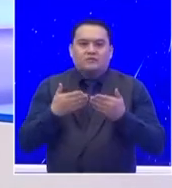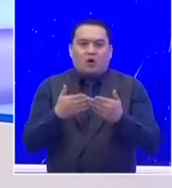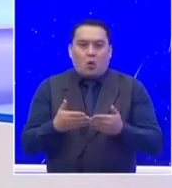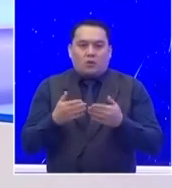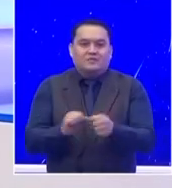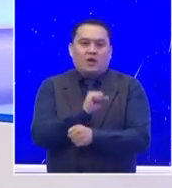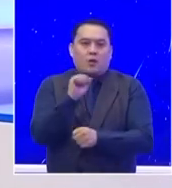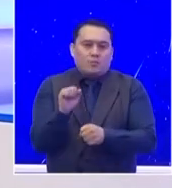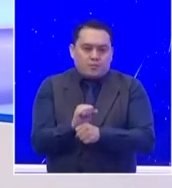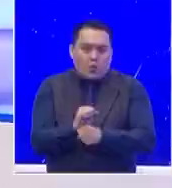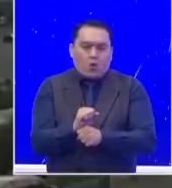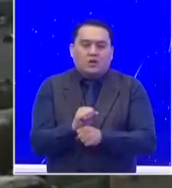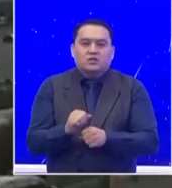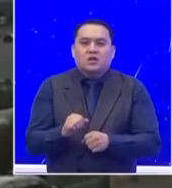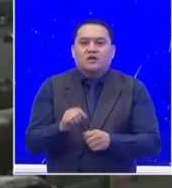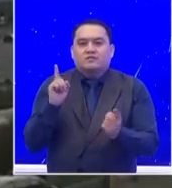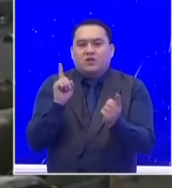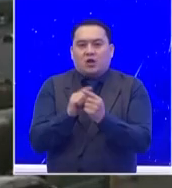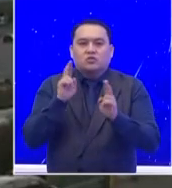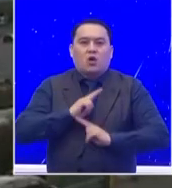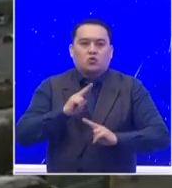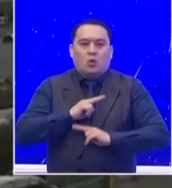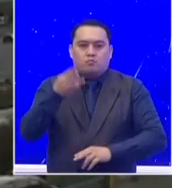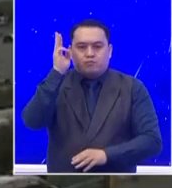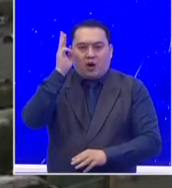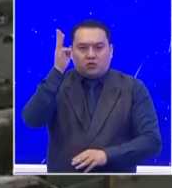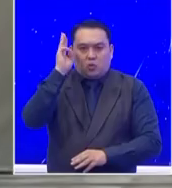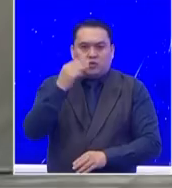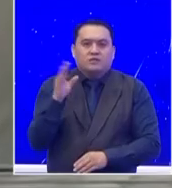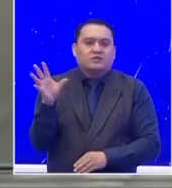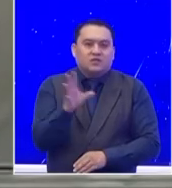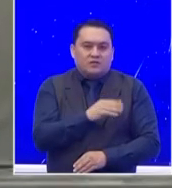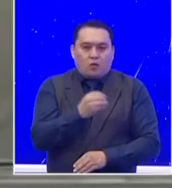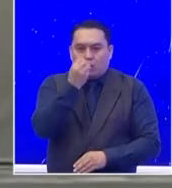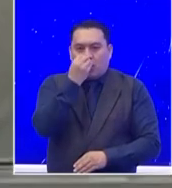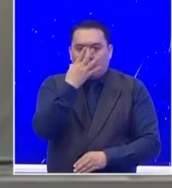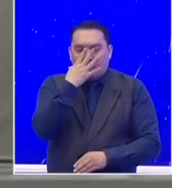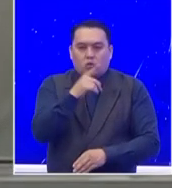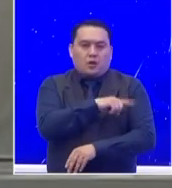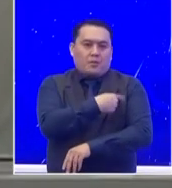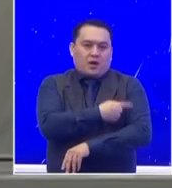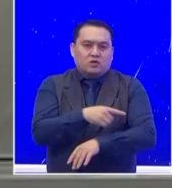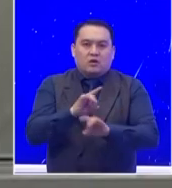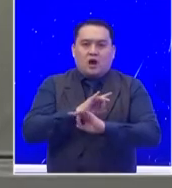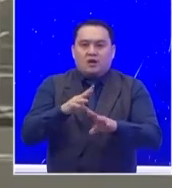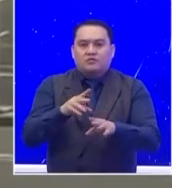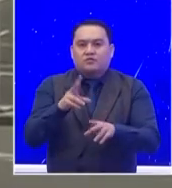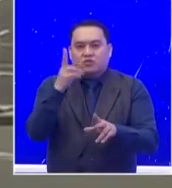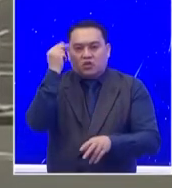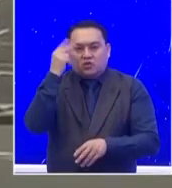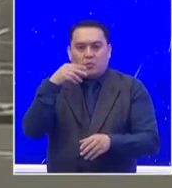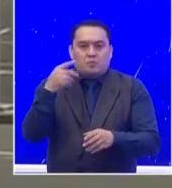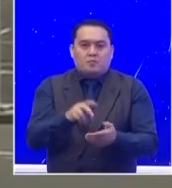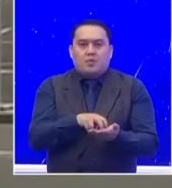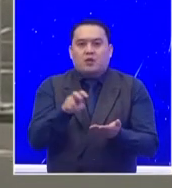в Йокогаме. На берегу их встретили сотрудники российского посольства. Всего, по данным японского Минздрава, в числе первых сойти